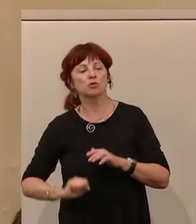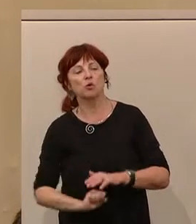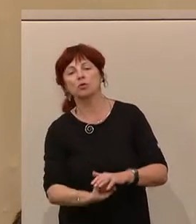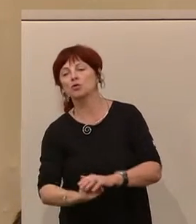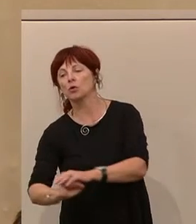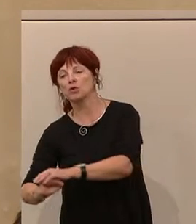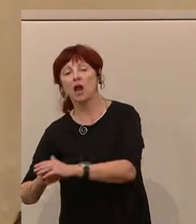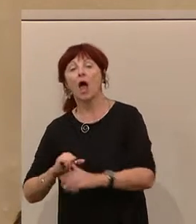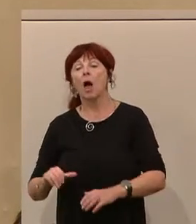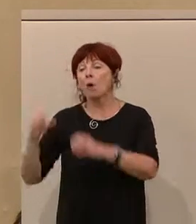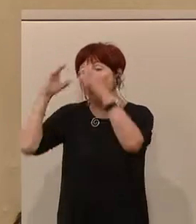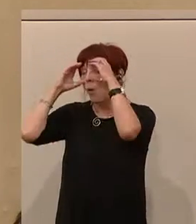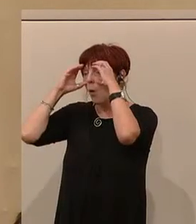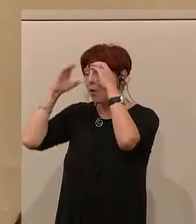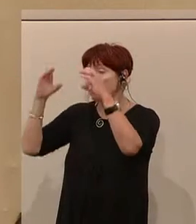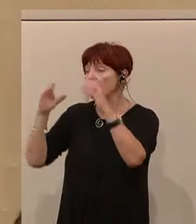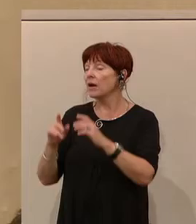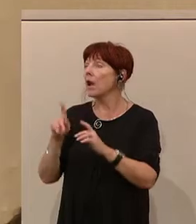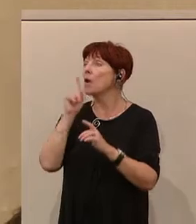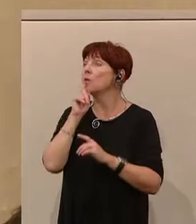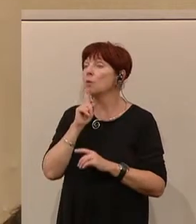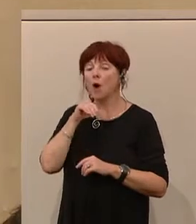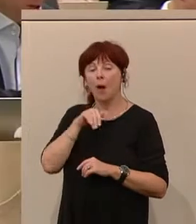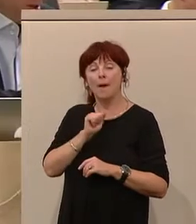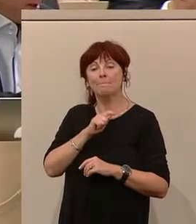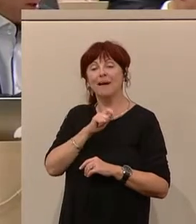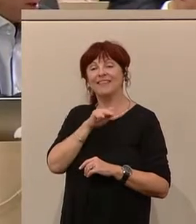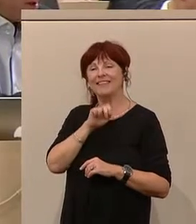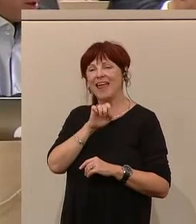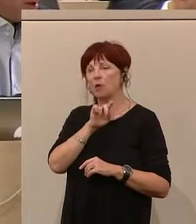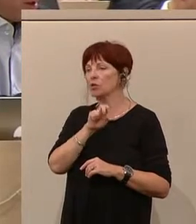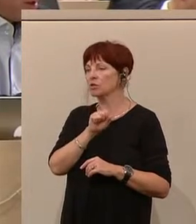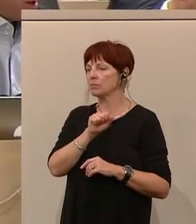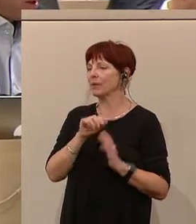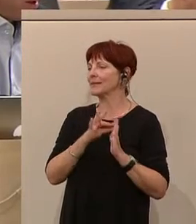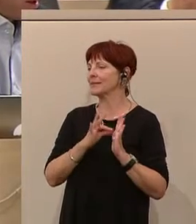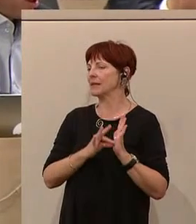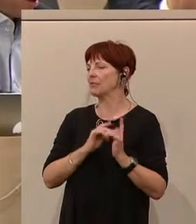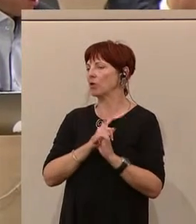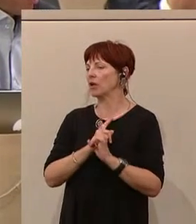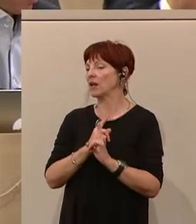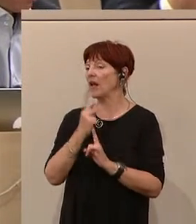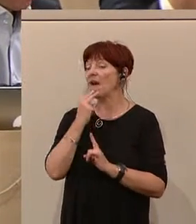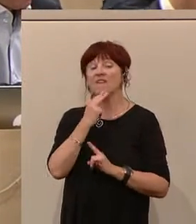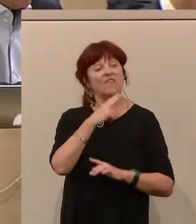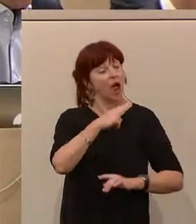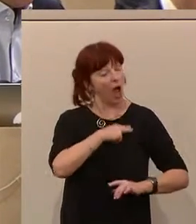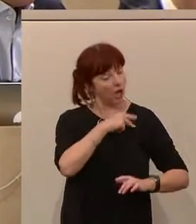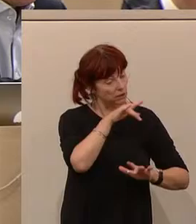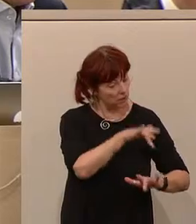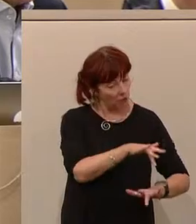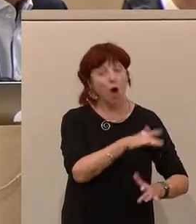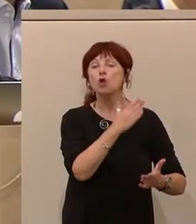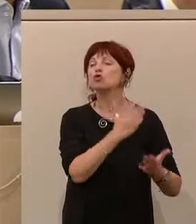dominiert offensichtlich das Matthäus-Prinzip. Das lautet, dem, der hat, dem wird